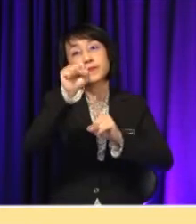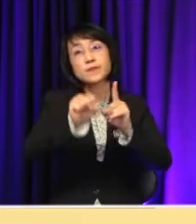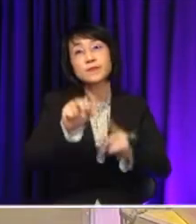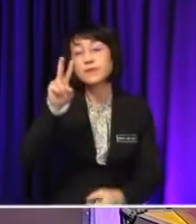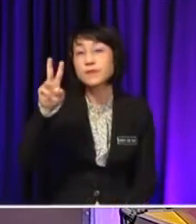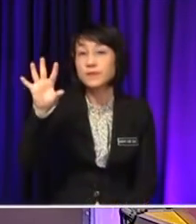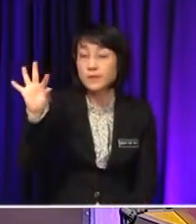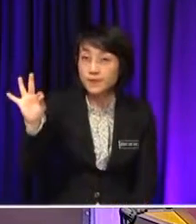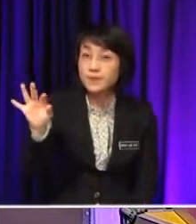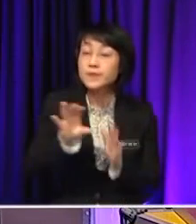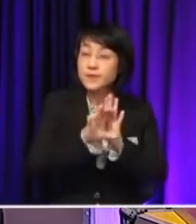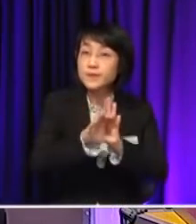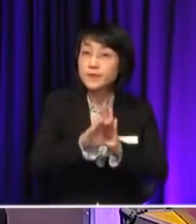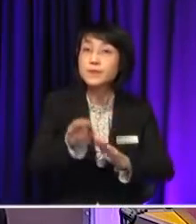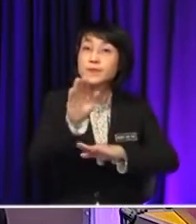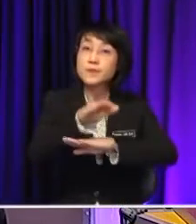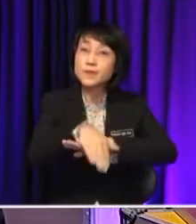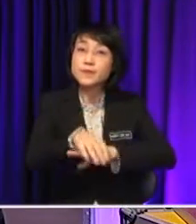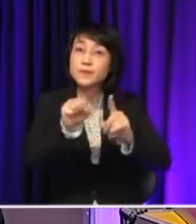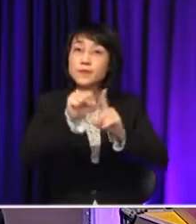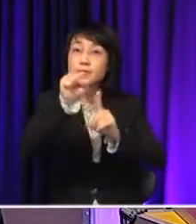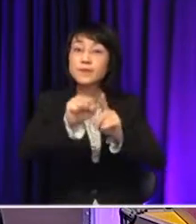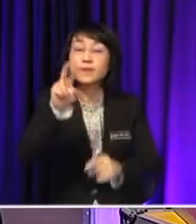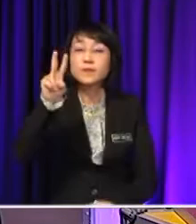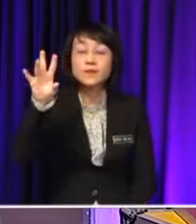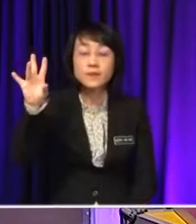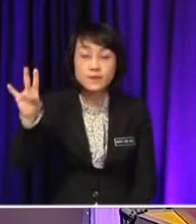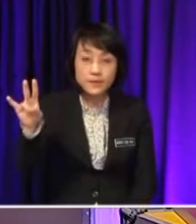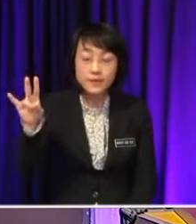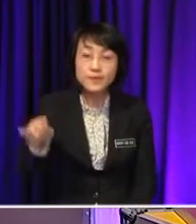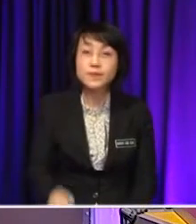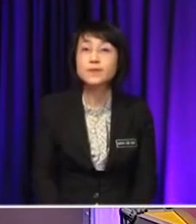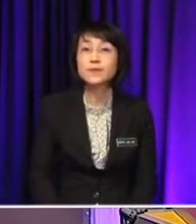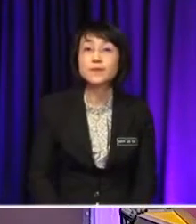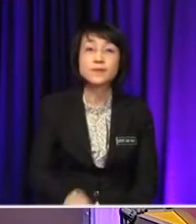contoh malam Suhu dia 27 Rita besar